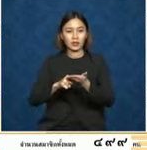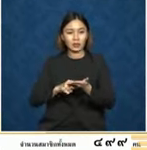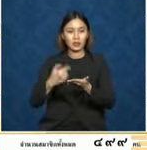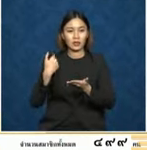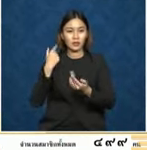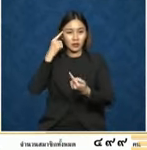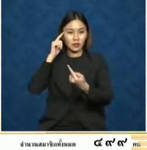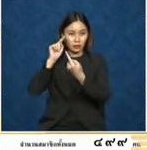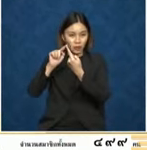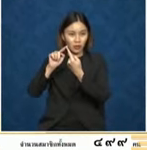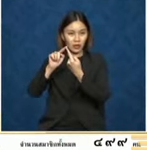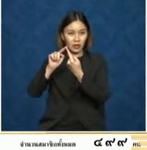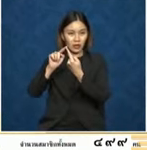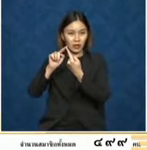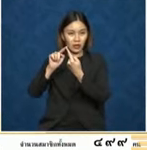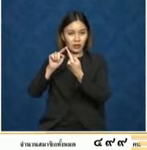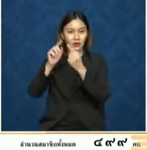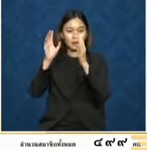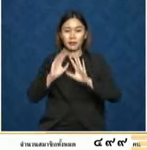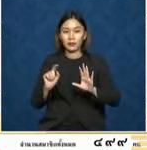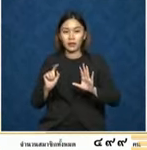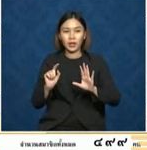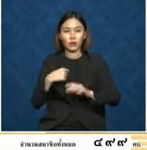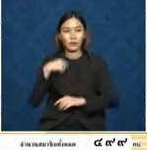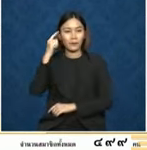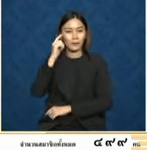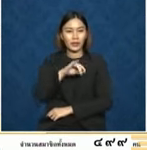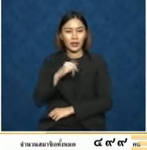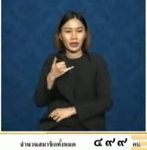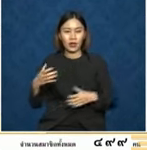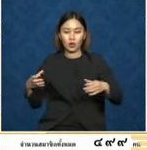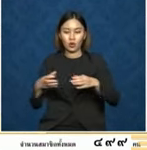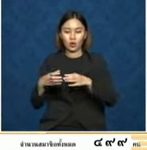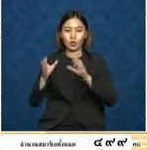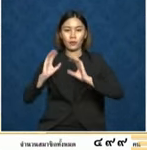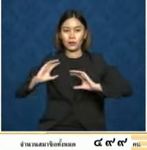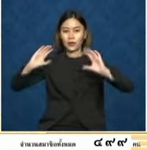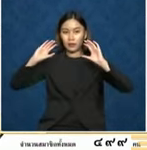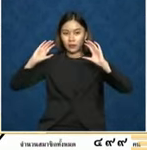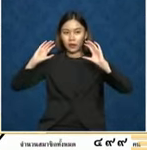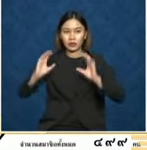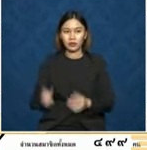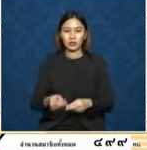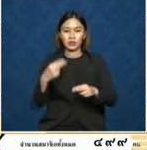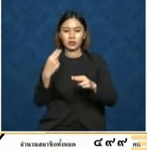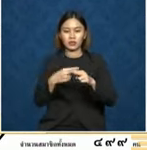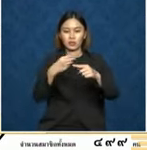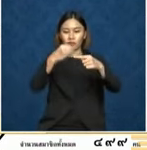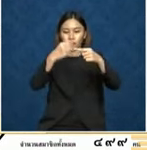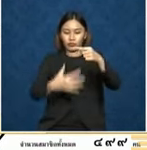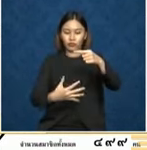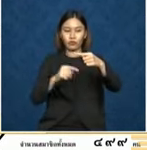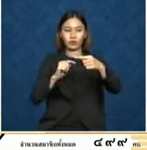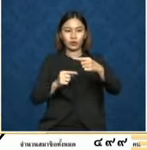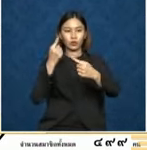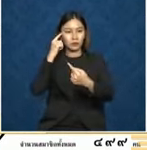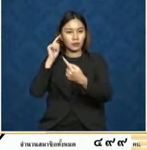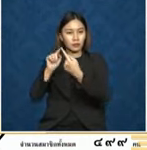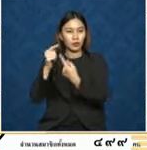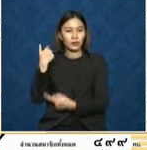งกับเรื่องนี้อย่างไรนะครับผมไม่แน่ใจว่าพรรครัฐบาลนะครับที่ร่วมลงชื่อในยัตตินี้มีเป้าประ